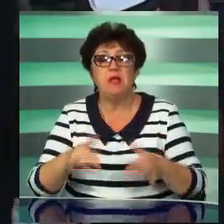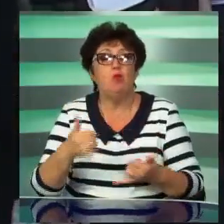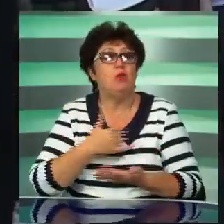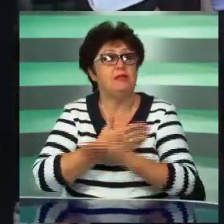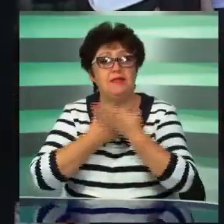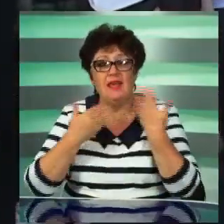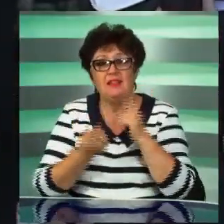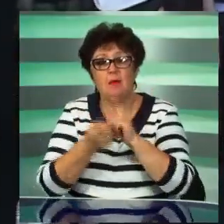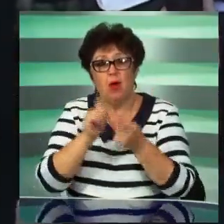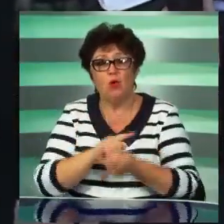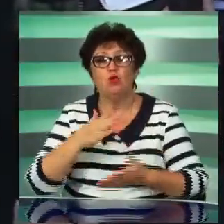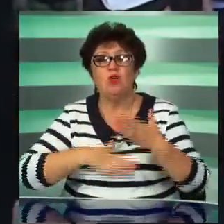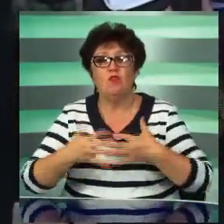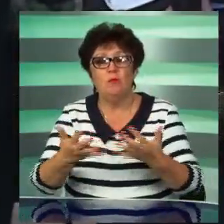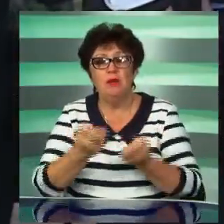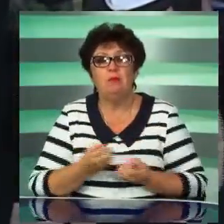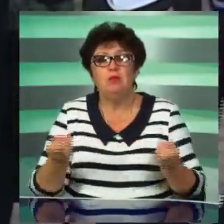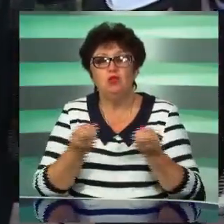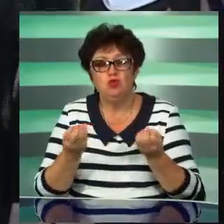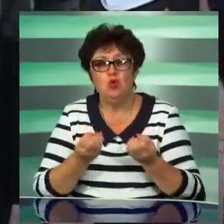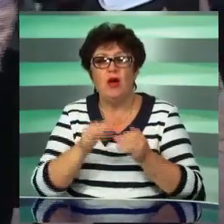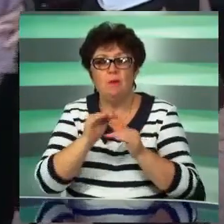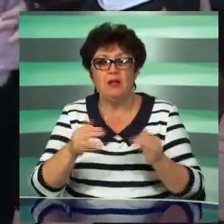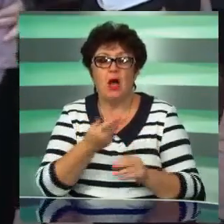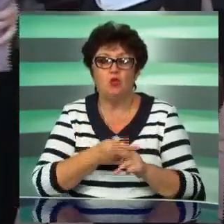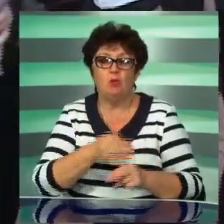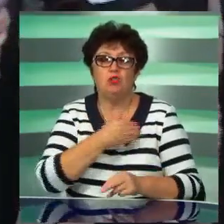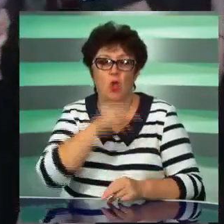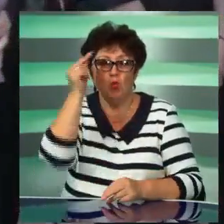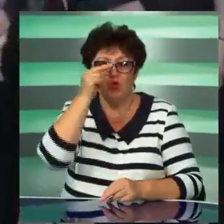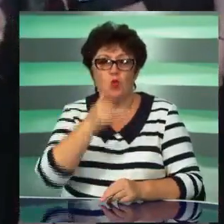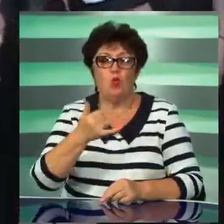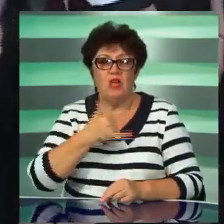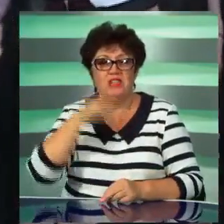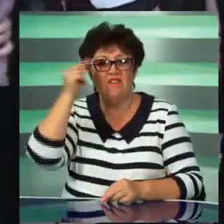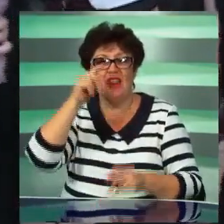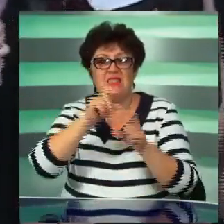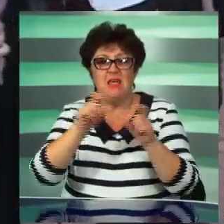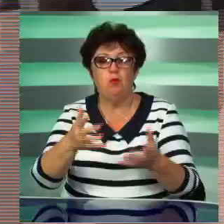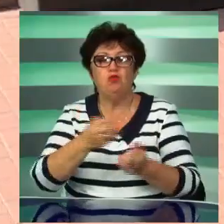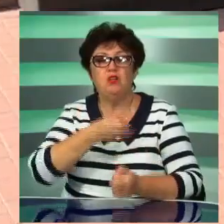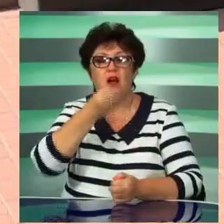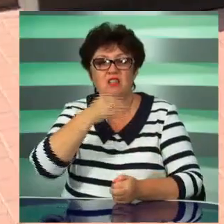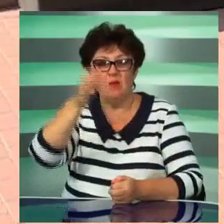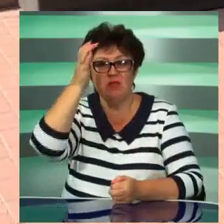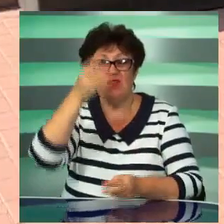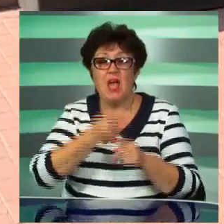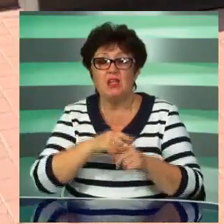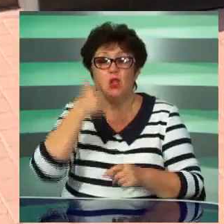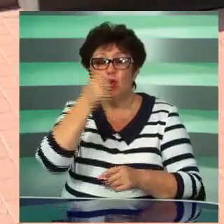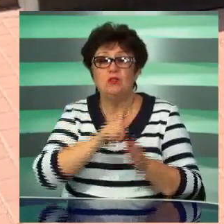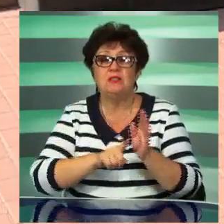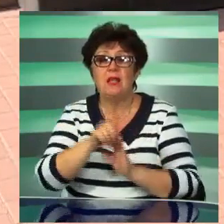нет. Наоборот, мы с удовольствием примем еще ребят, которые пожелают учиться у нас в лицее и получить качественное образование. Этот учебный год